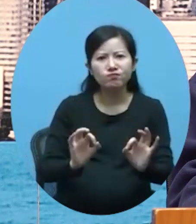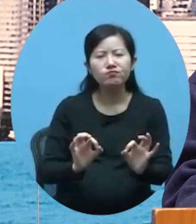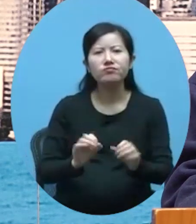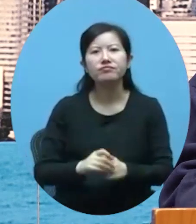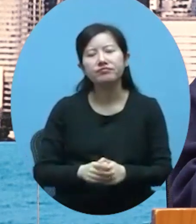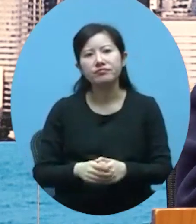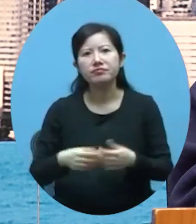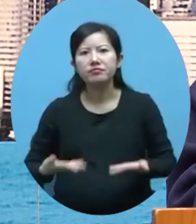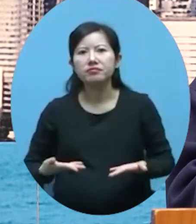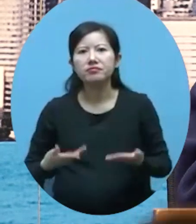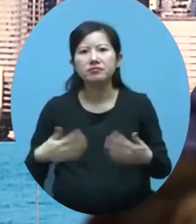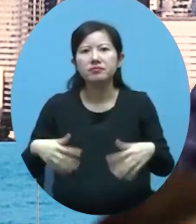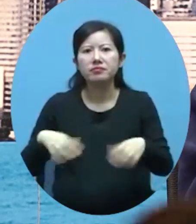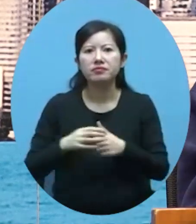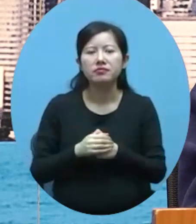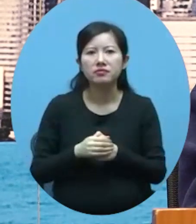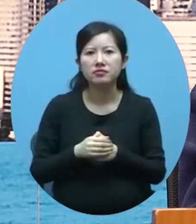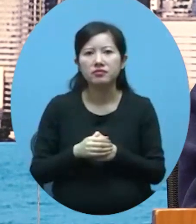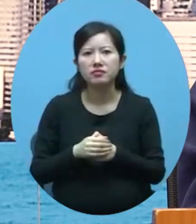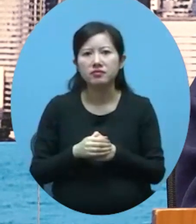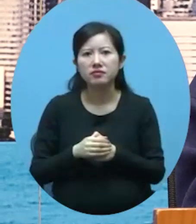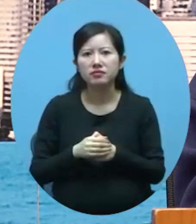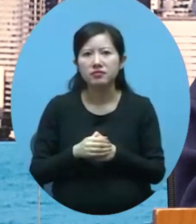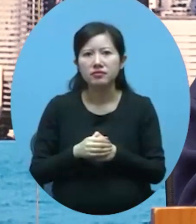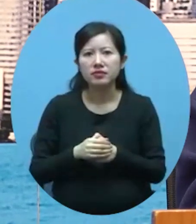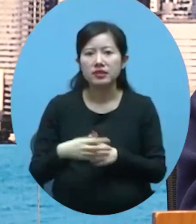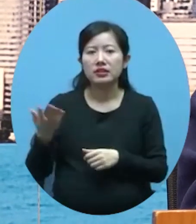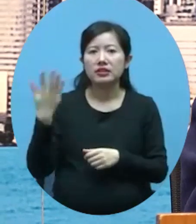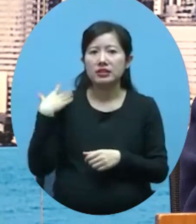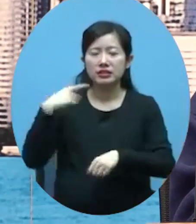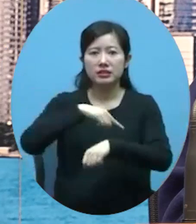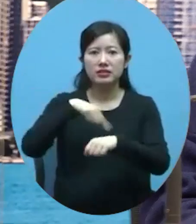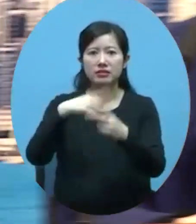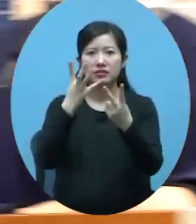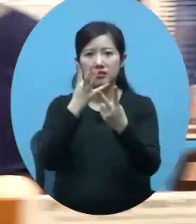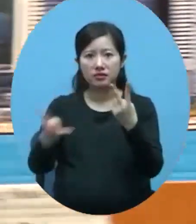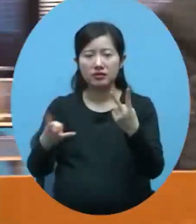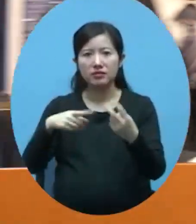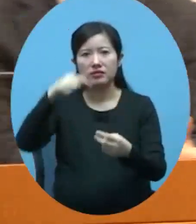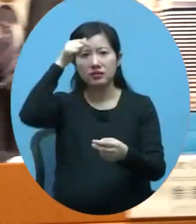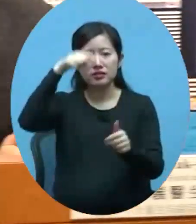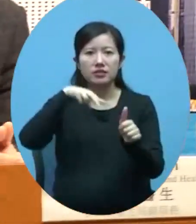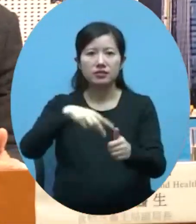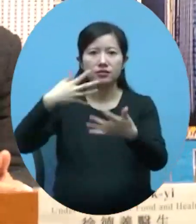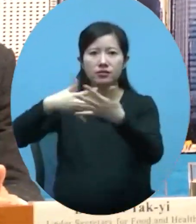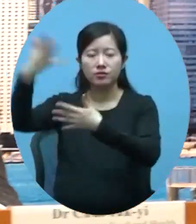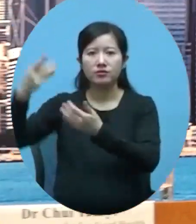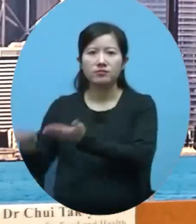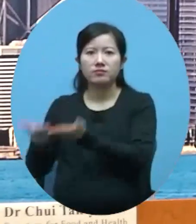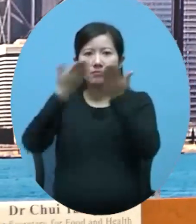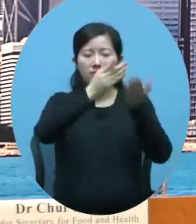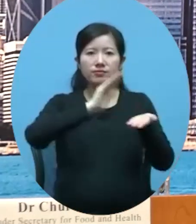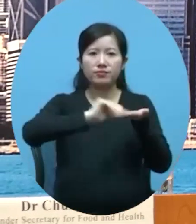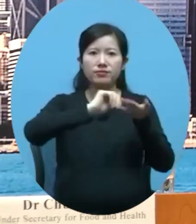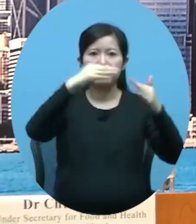暂时是这么多OK在过去那24小时医管局就一共向卫生署情报了